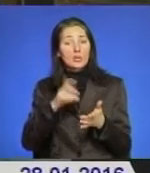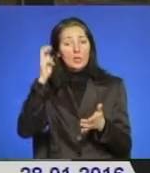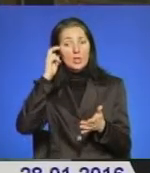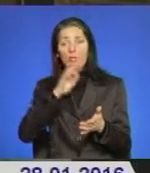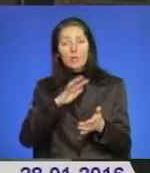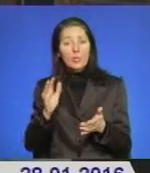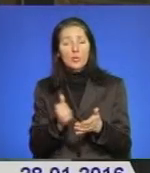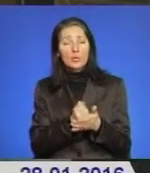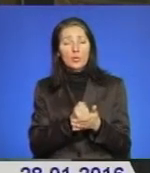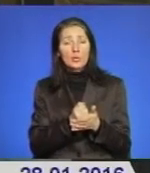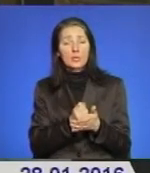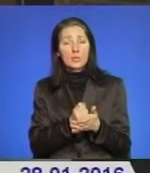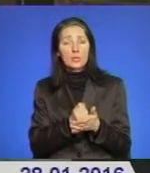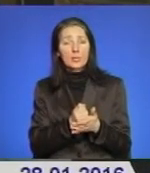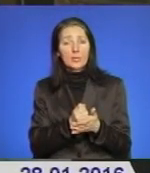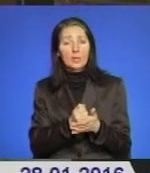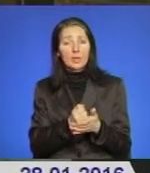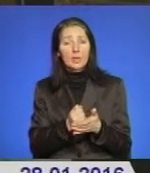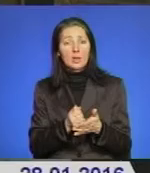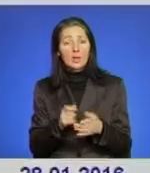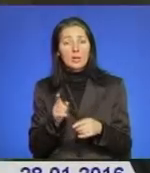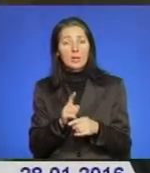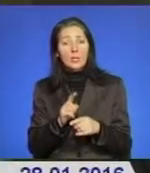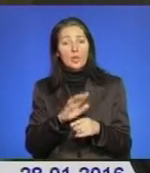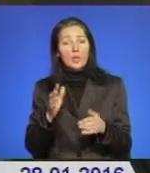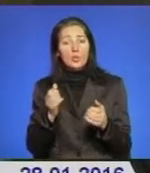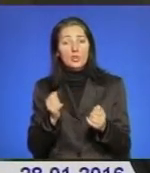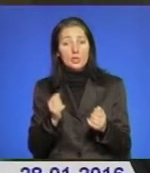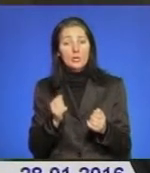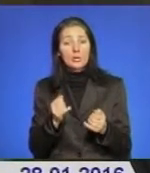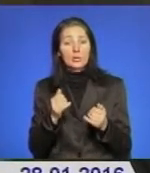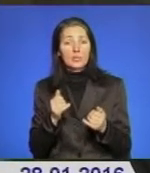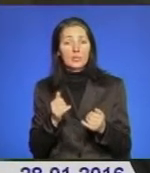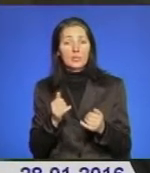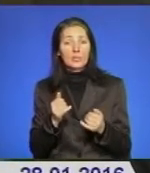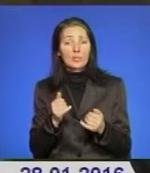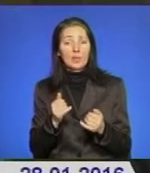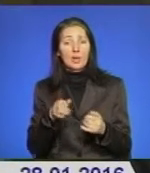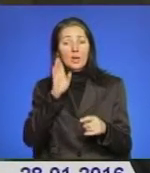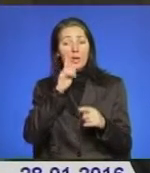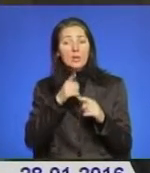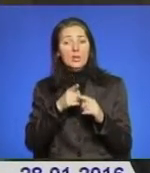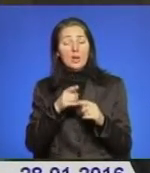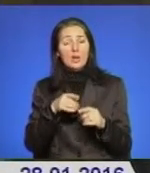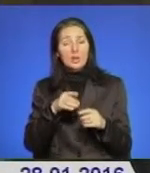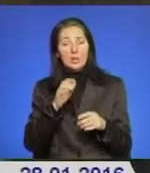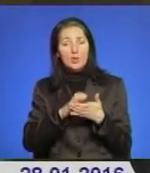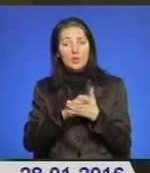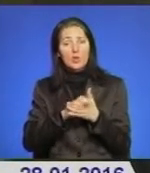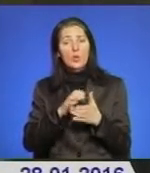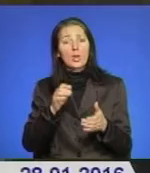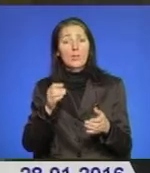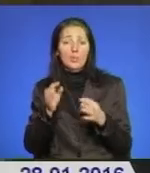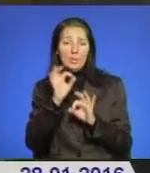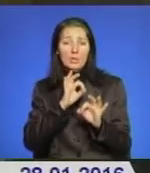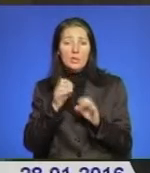получил, в технику Тернополь не получил. А в Тернополь эта сестра мне посоветовала, чтобы приехать в Тернополь,